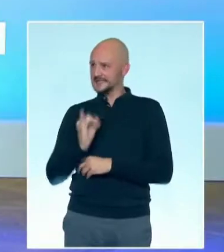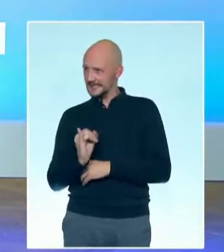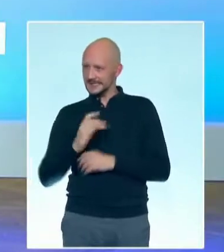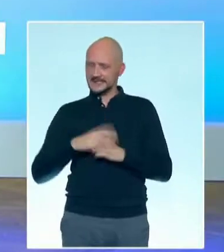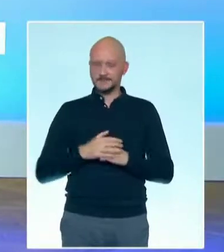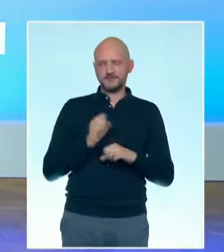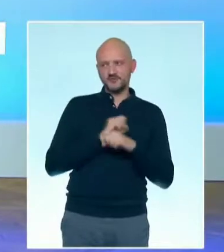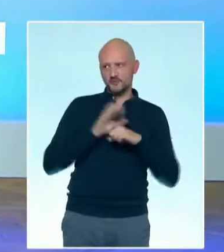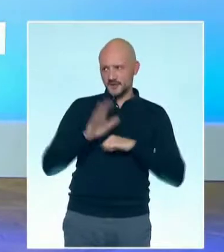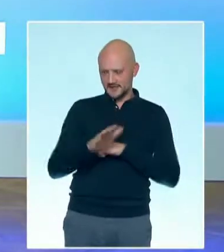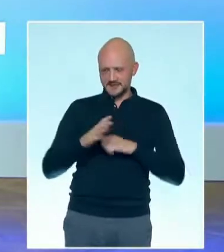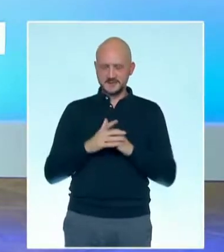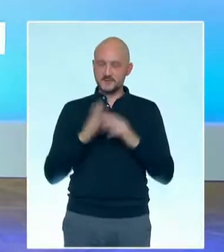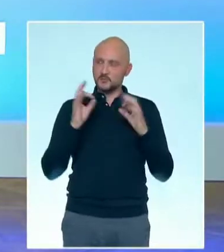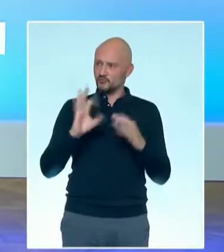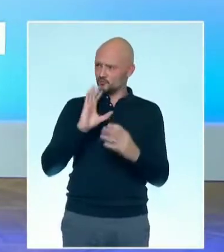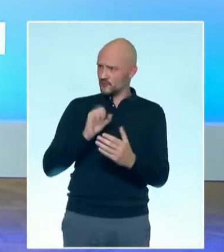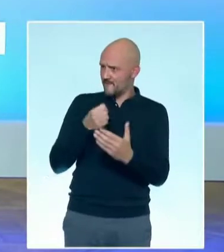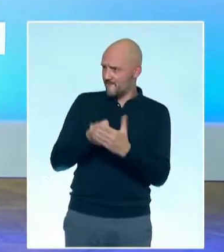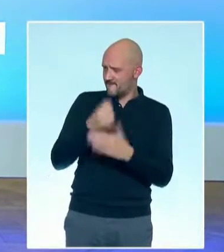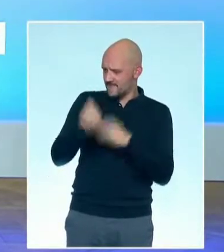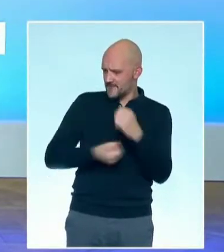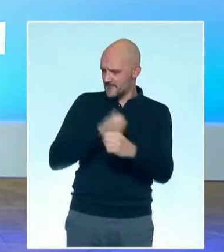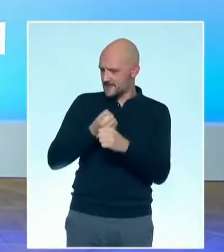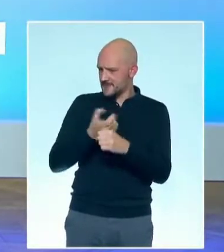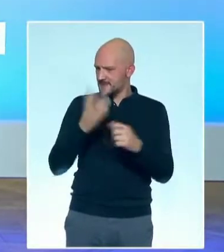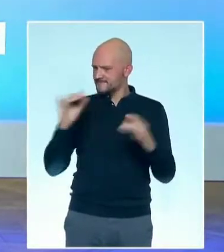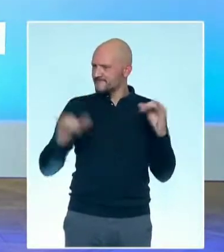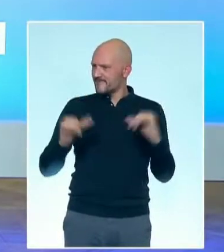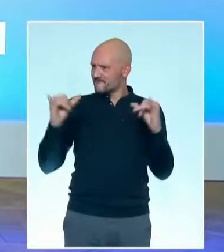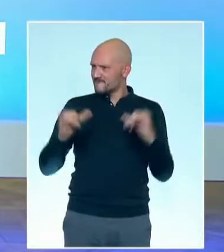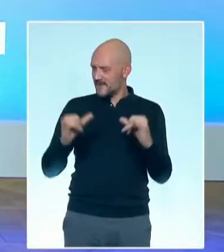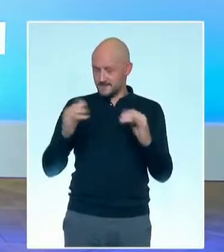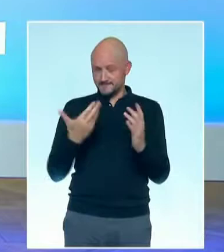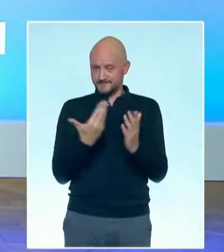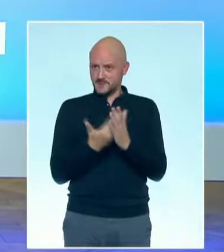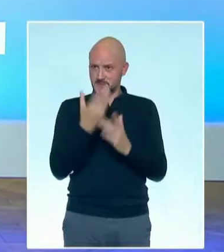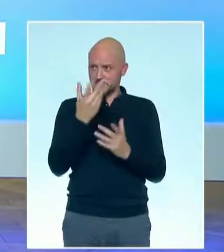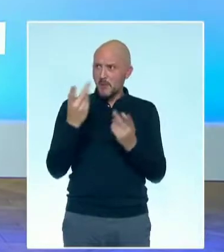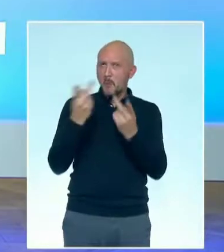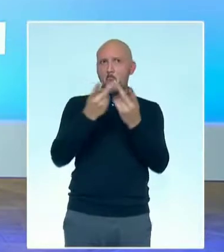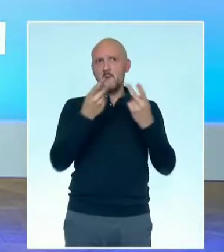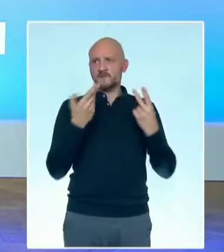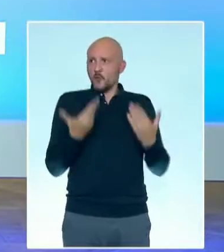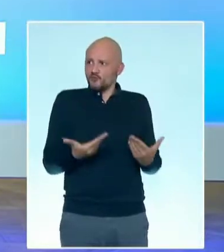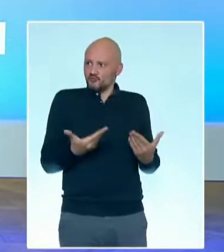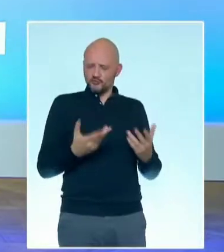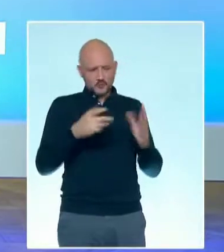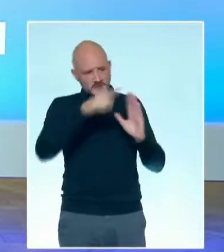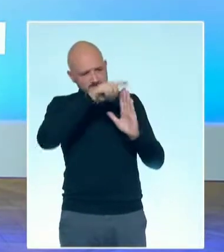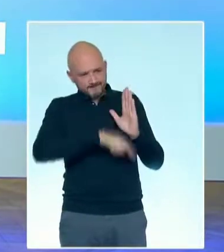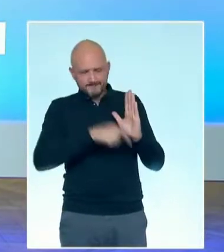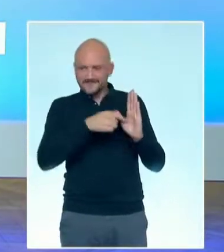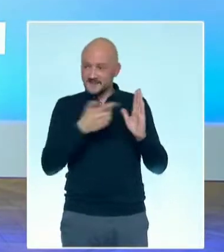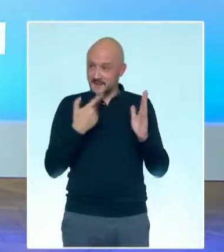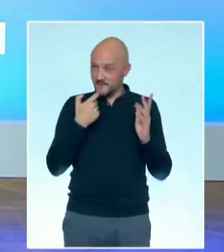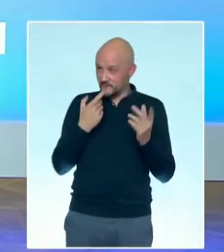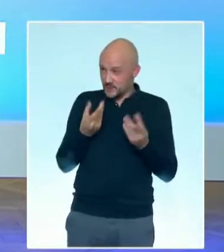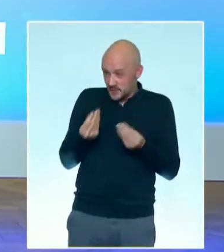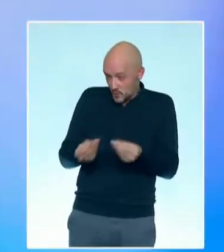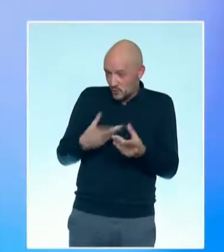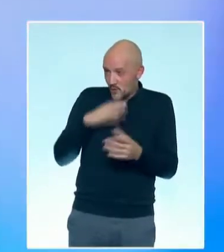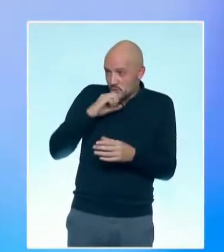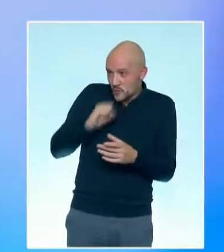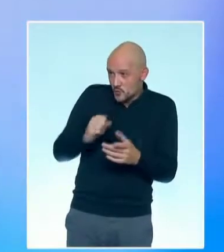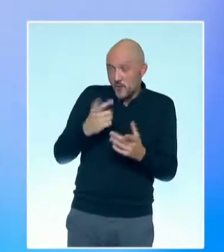des fêtes de fin d'année, notamment ces mesures. Suffiront-elles à passer Noël? Regardez, c'est vendu. Est-ce que vous excluez d'ici là de remettre des